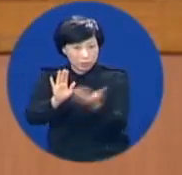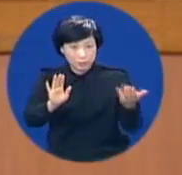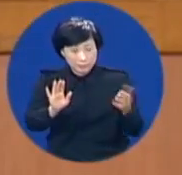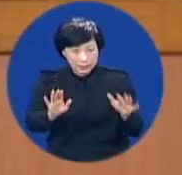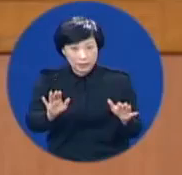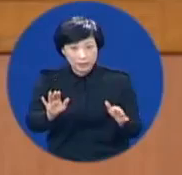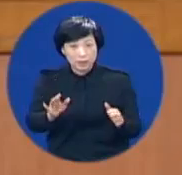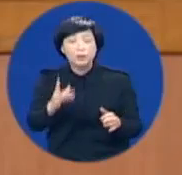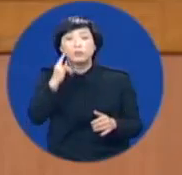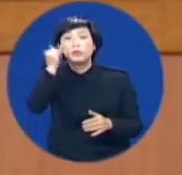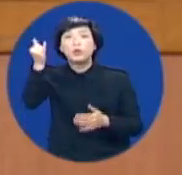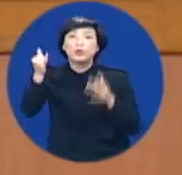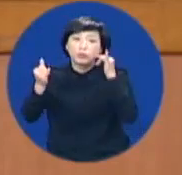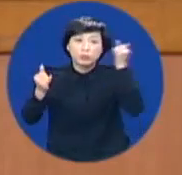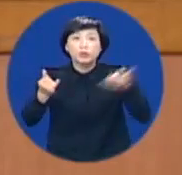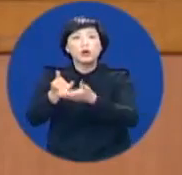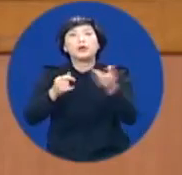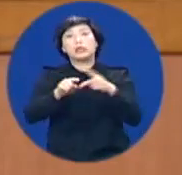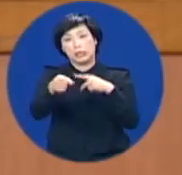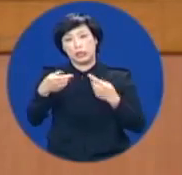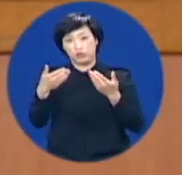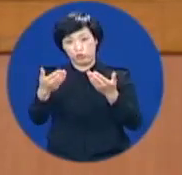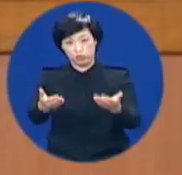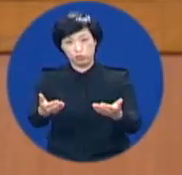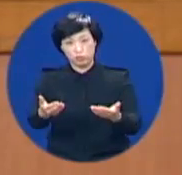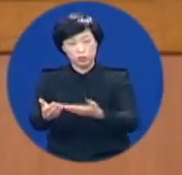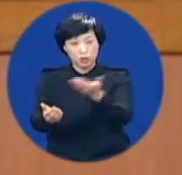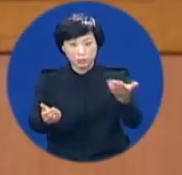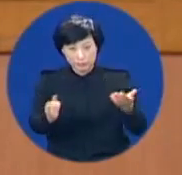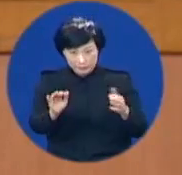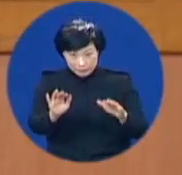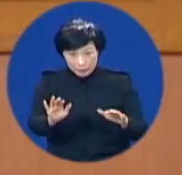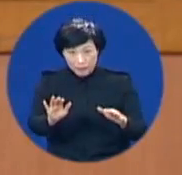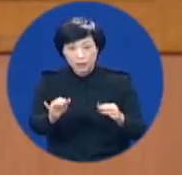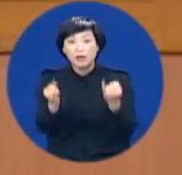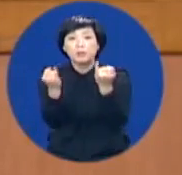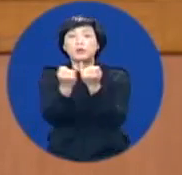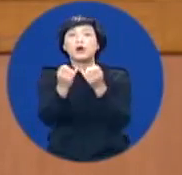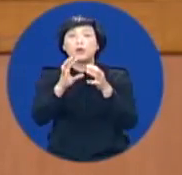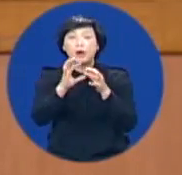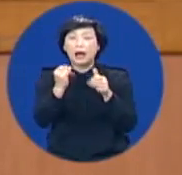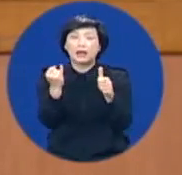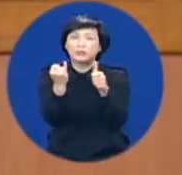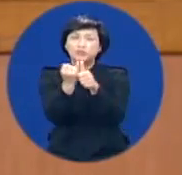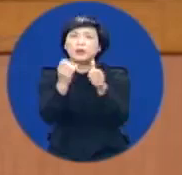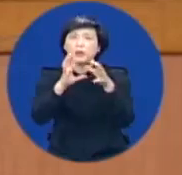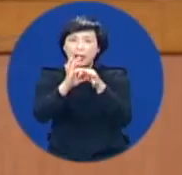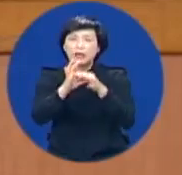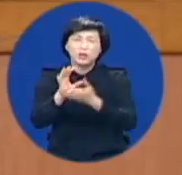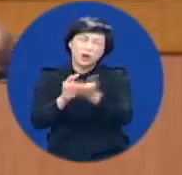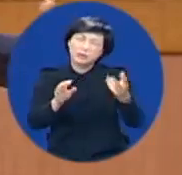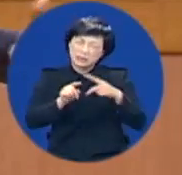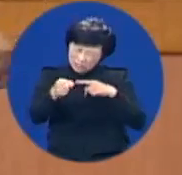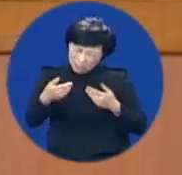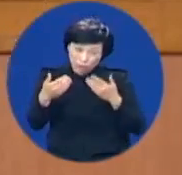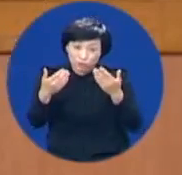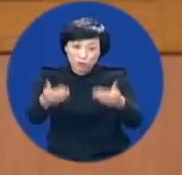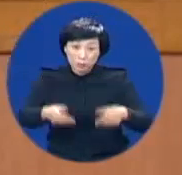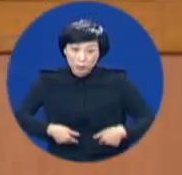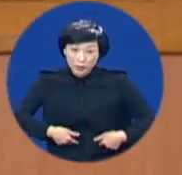충분히 이해해주고 그런 부부 관계를 충분히 여러분들이